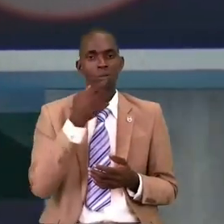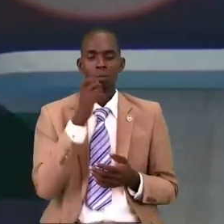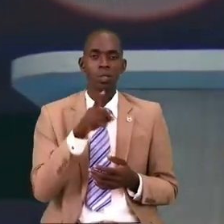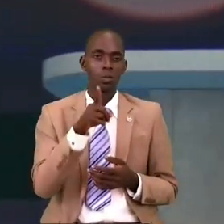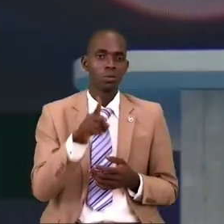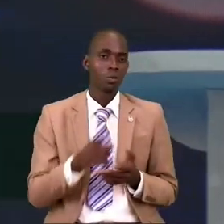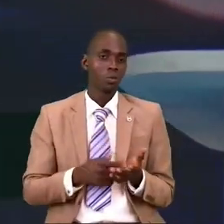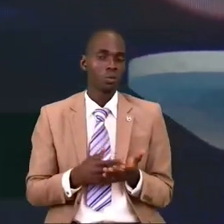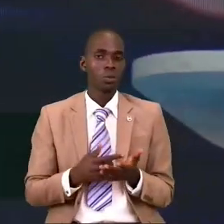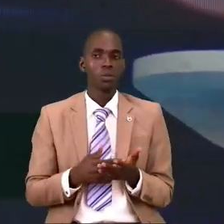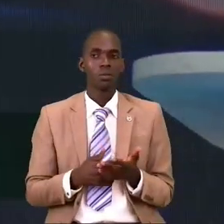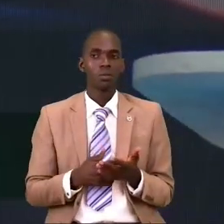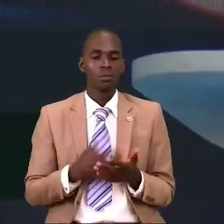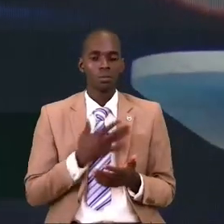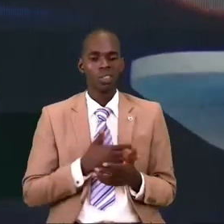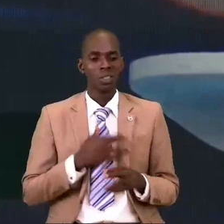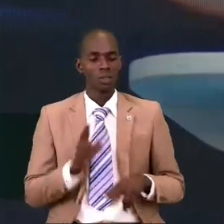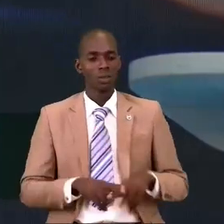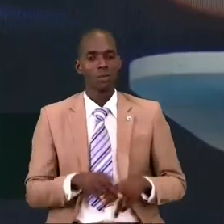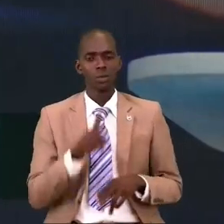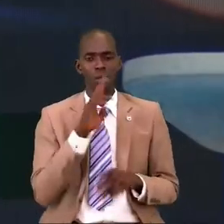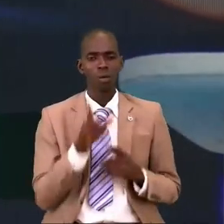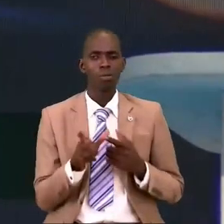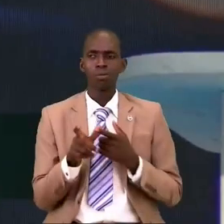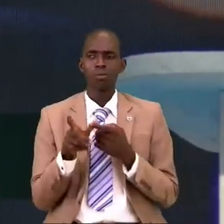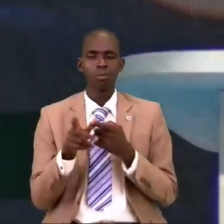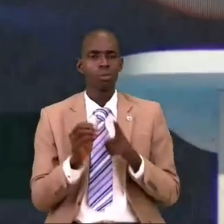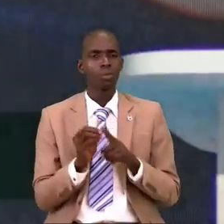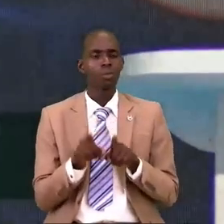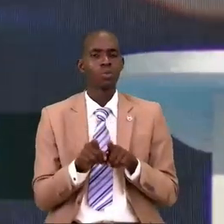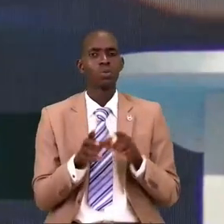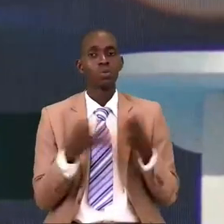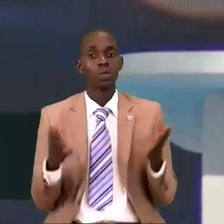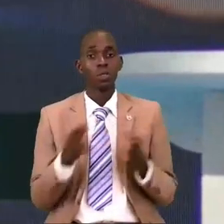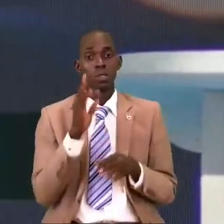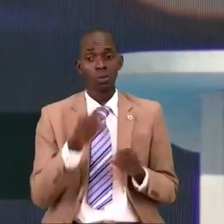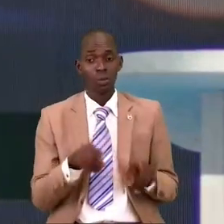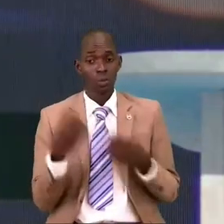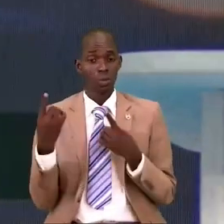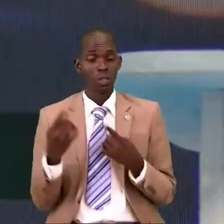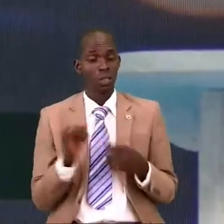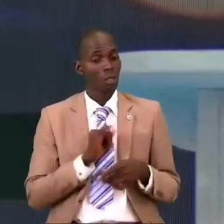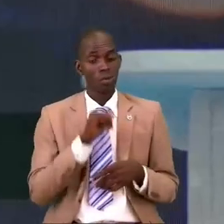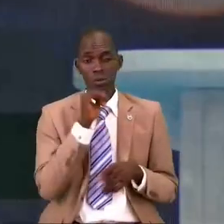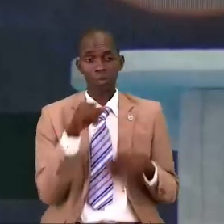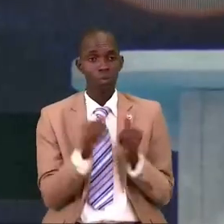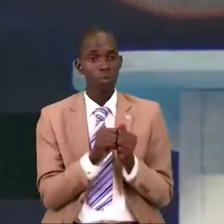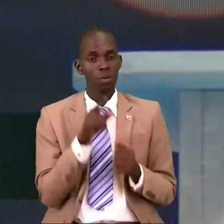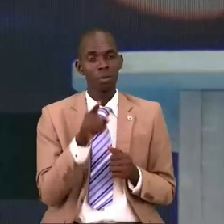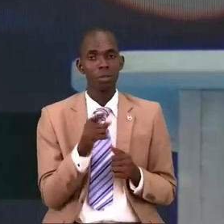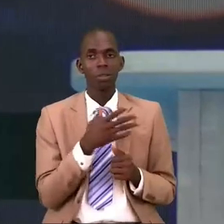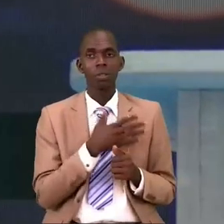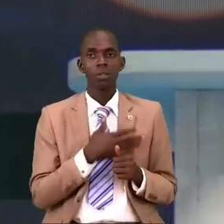es faible. Je n'irai pas avec toi. La plupart des gens écoutent leur esprit. Un esprit